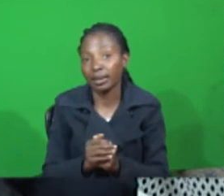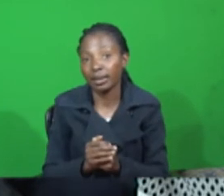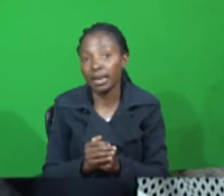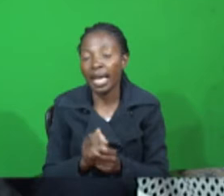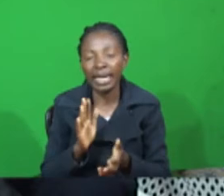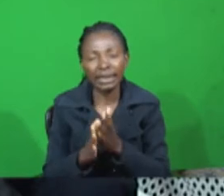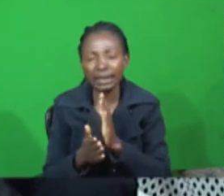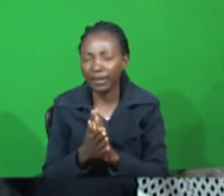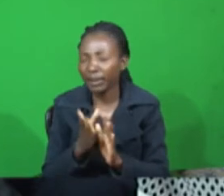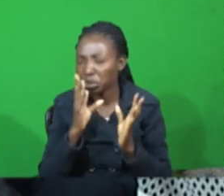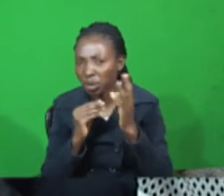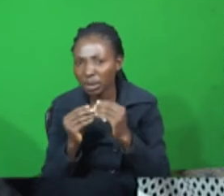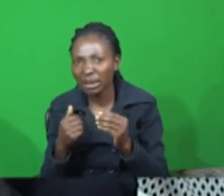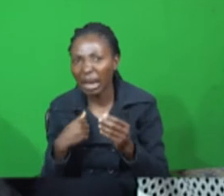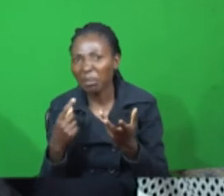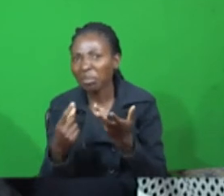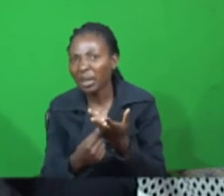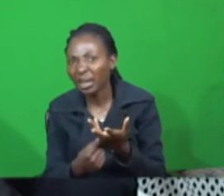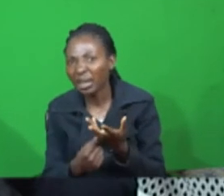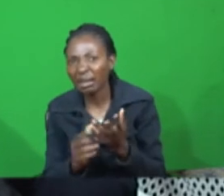Abude pachena kuti azororwa here?